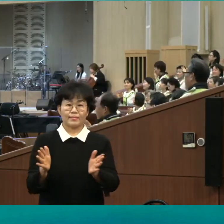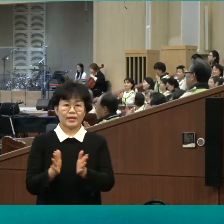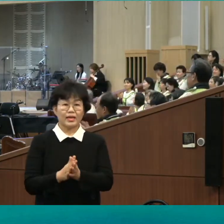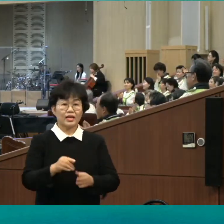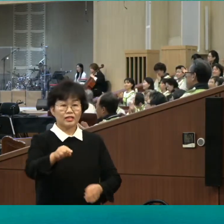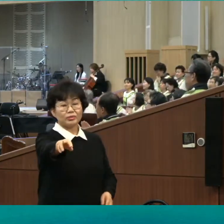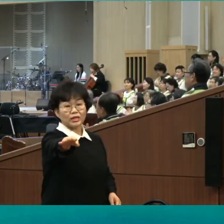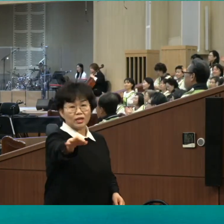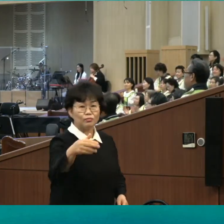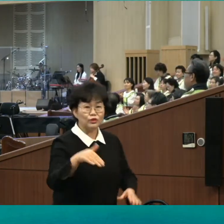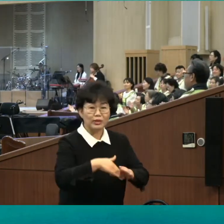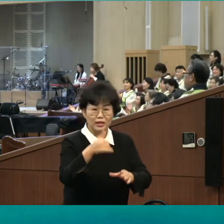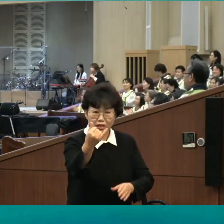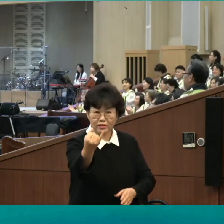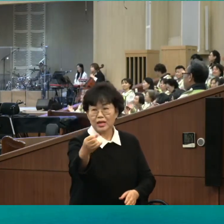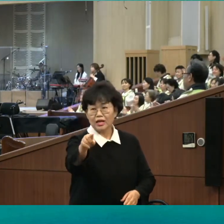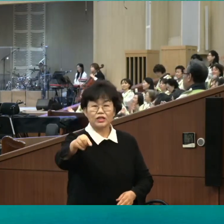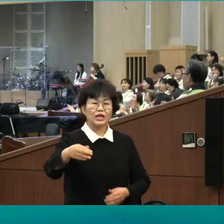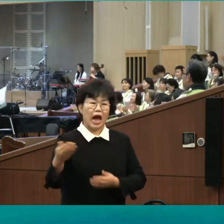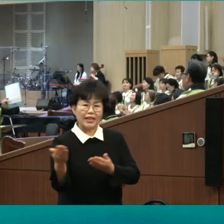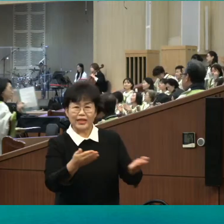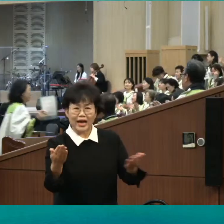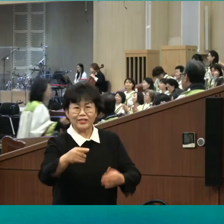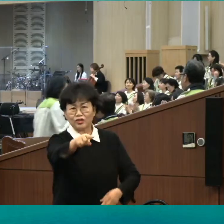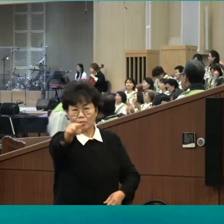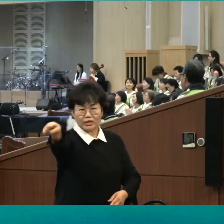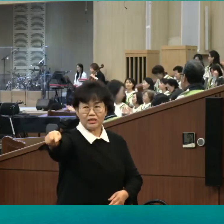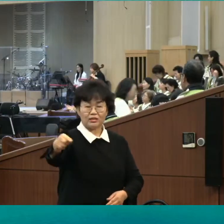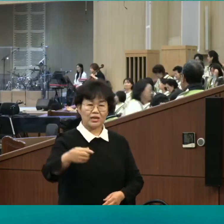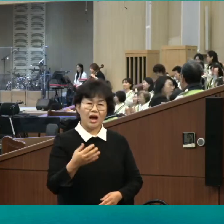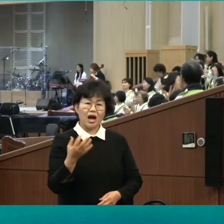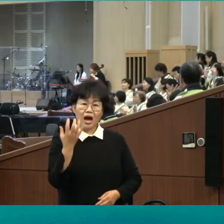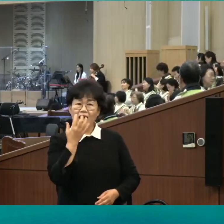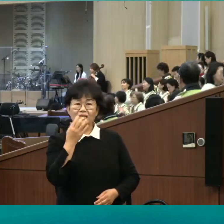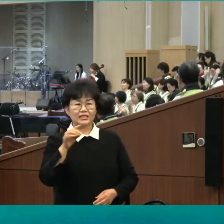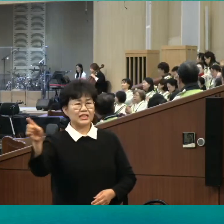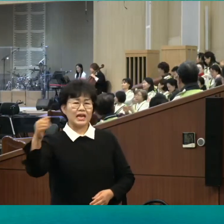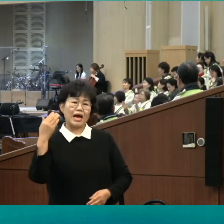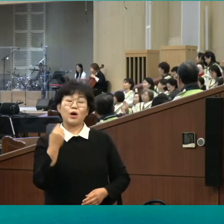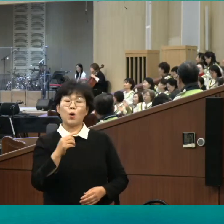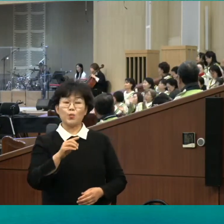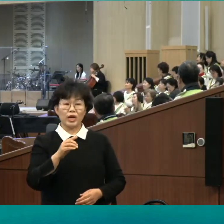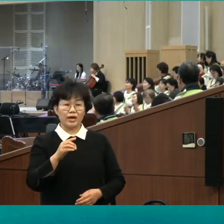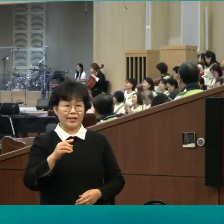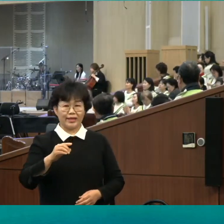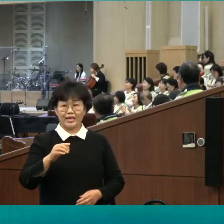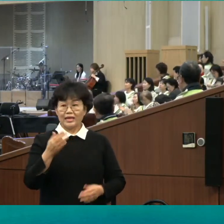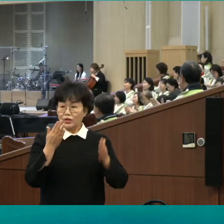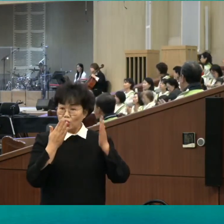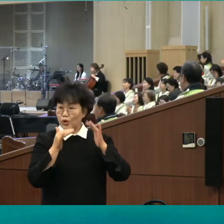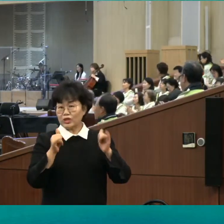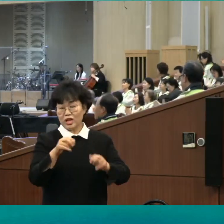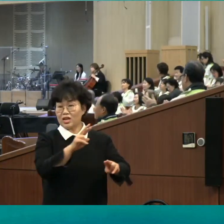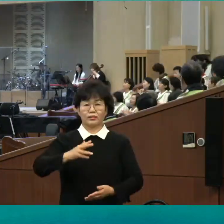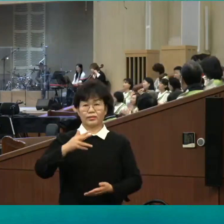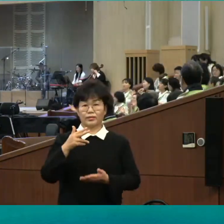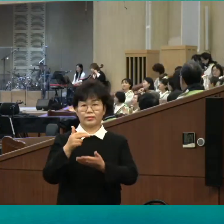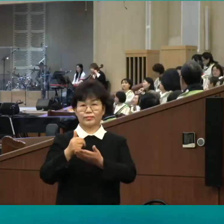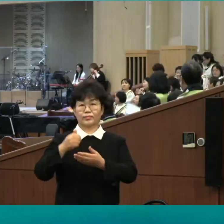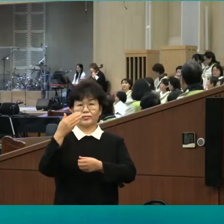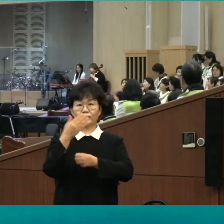우리 힘차게 박수 치시면서 성령이여 메마른 우리 심령 가운데 역사하여 주시옵소서. 우리 함께